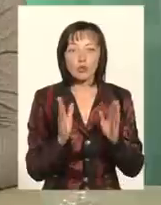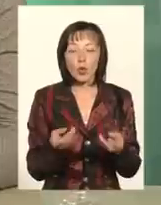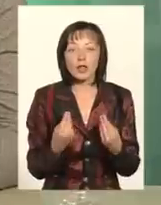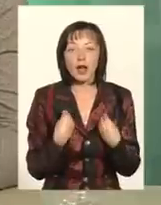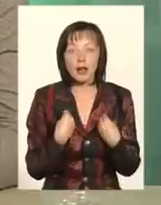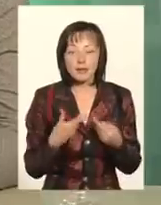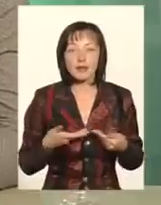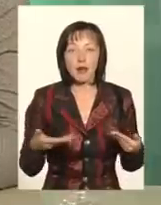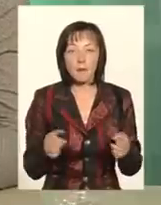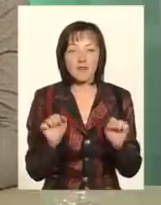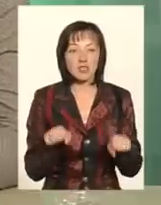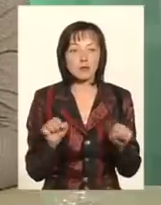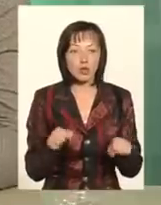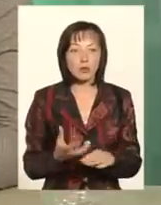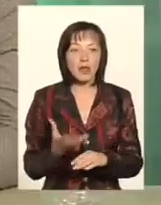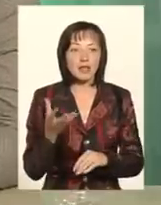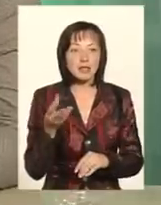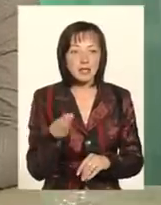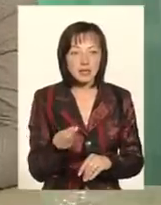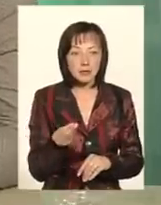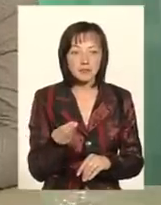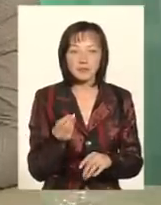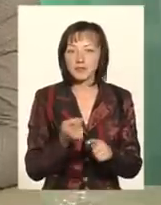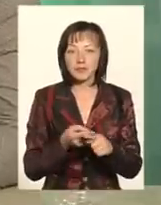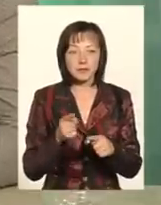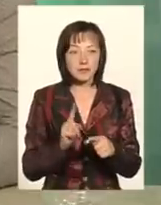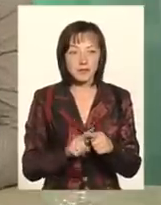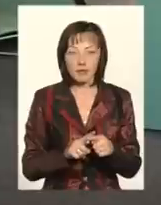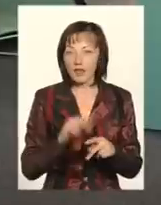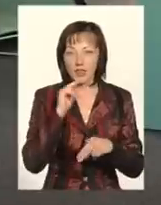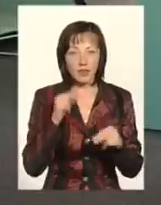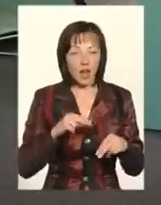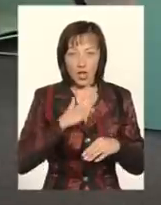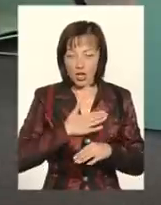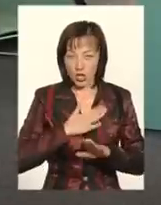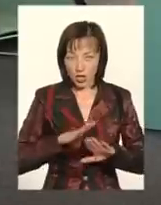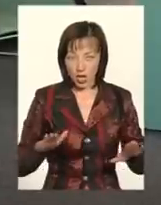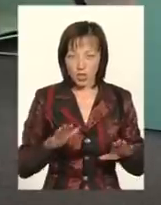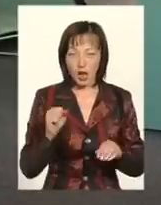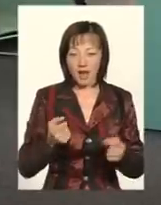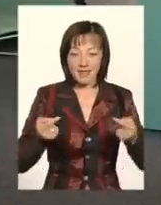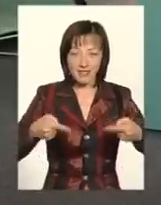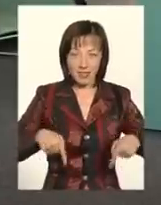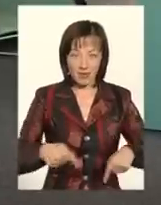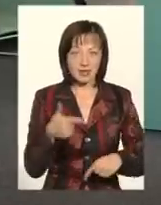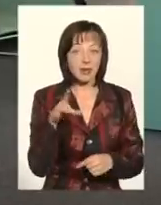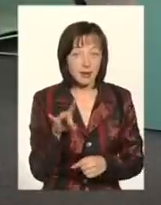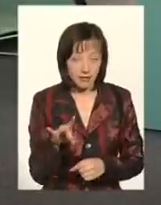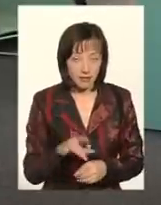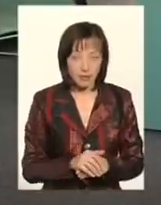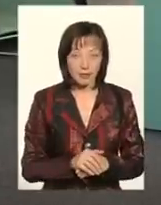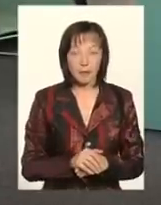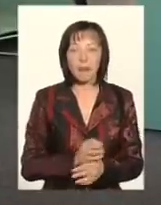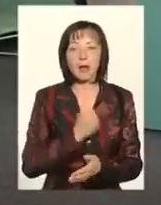нам возможность платить и это вина не наша вина девальвации гривны приняти